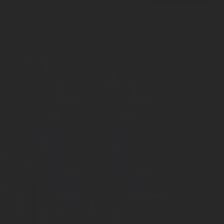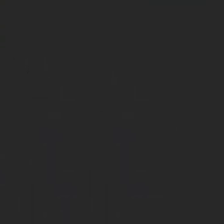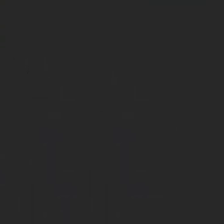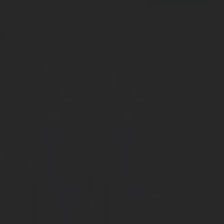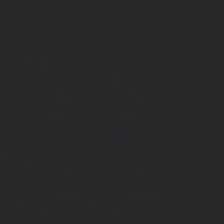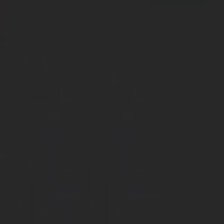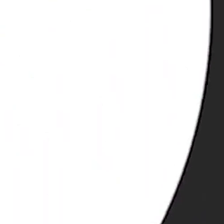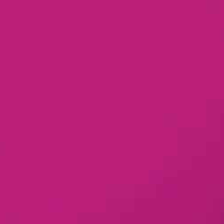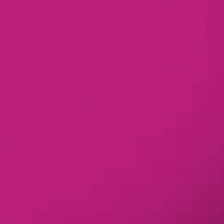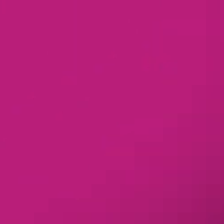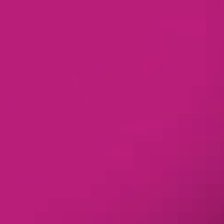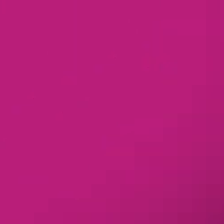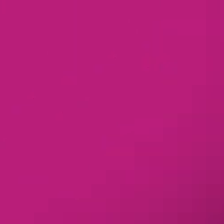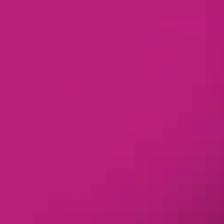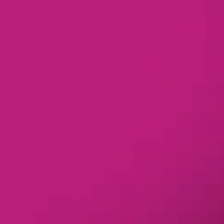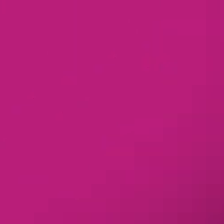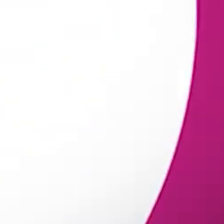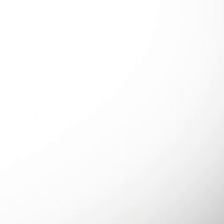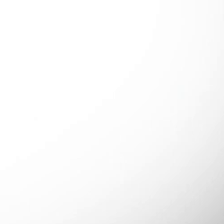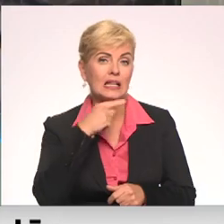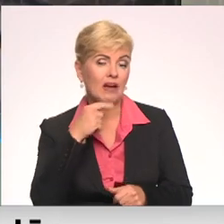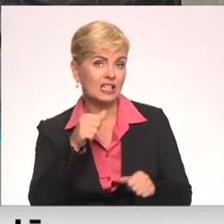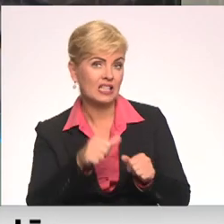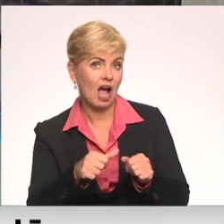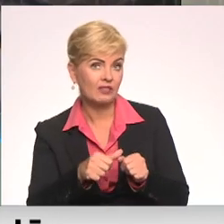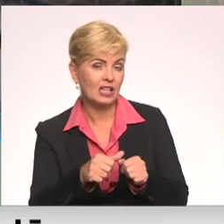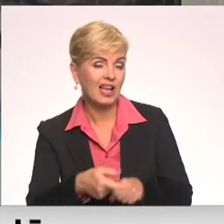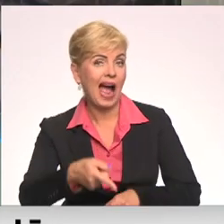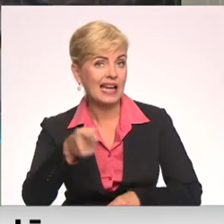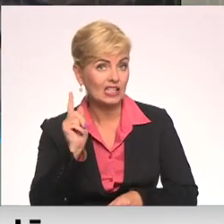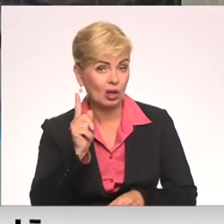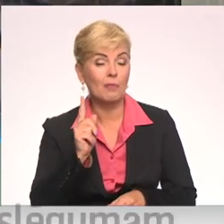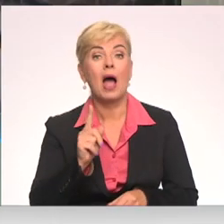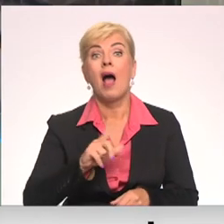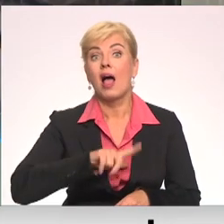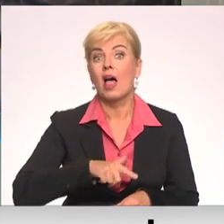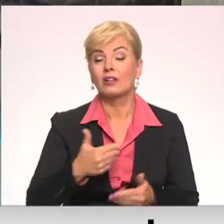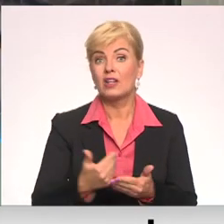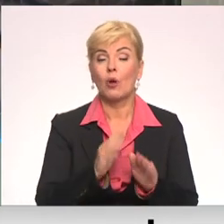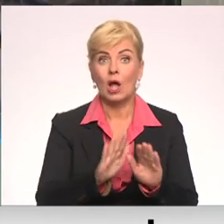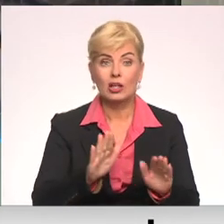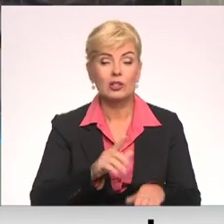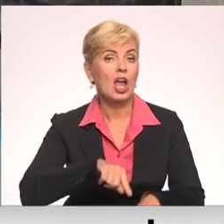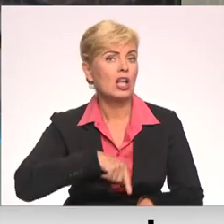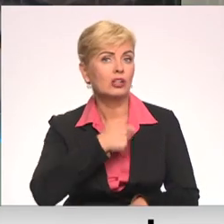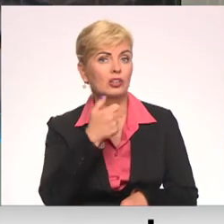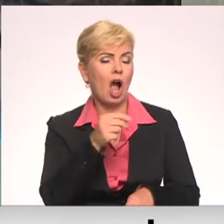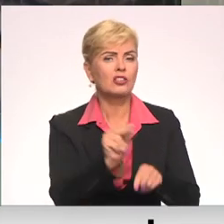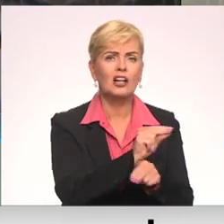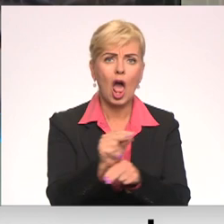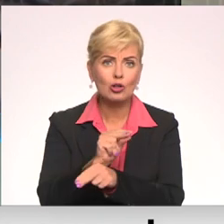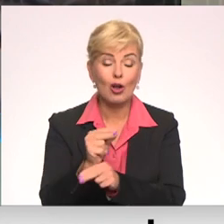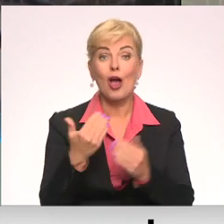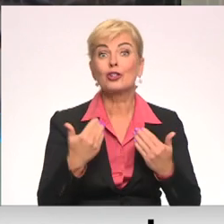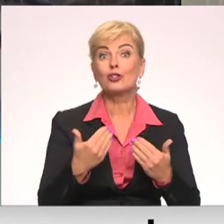Re, viss ēters ir te! Latvijā ar jaunu ekspozīciju pēc vairākus gadus ilgušās rekonstrukcijas